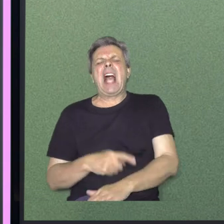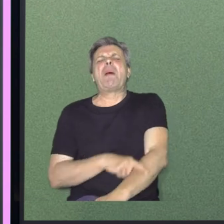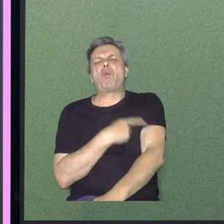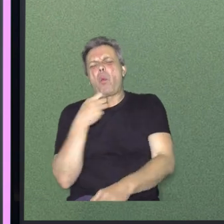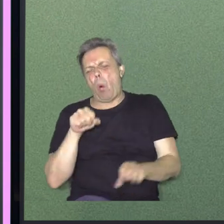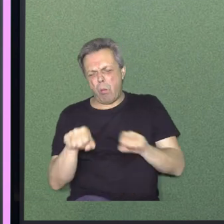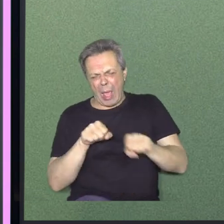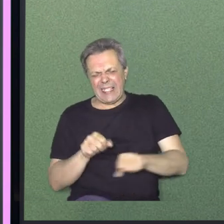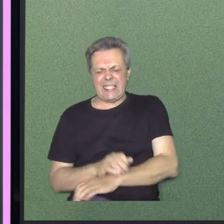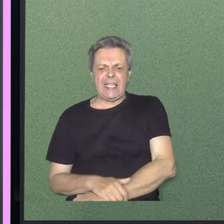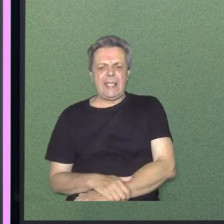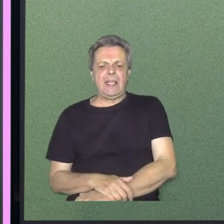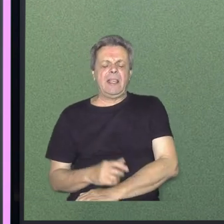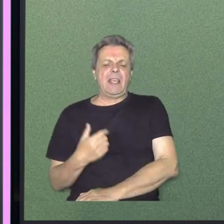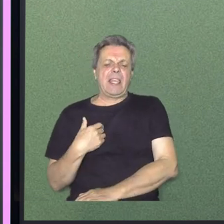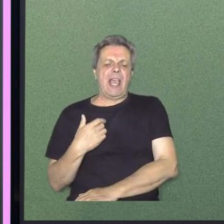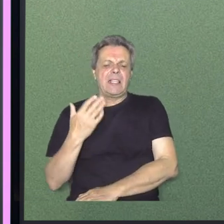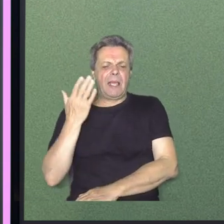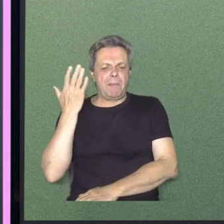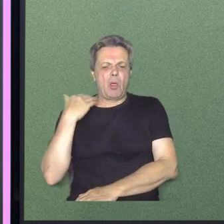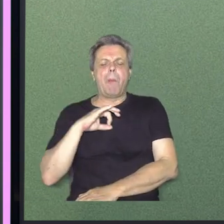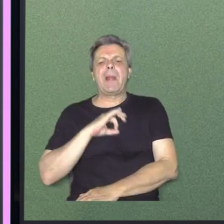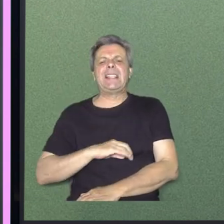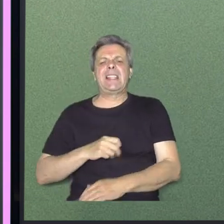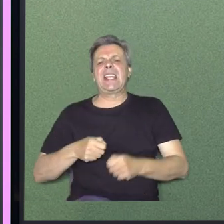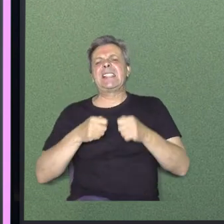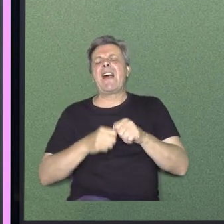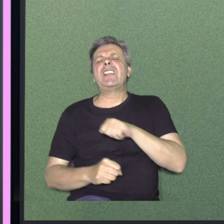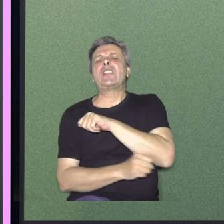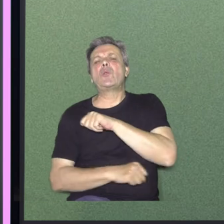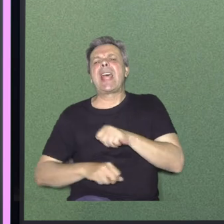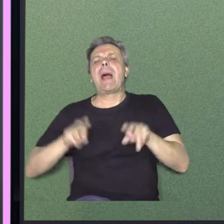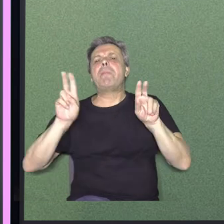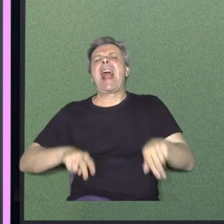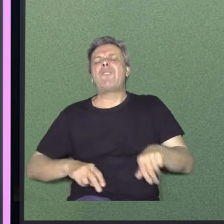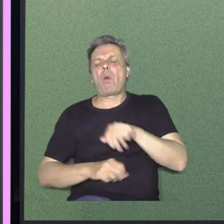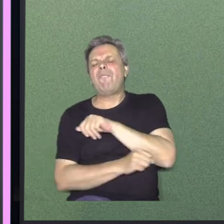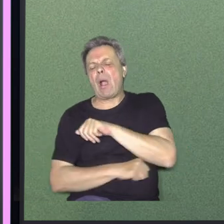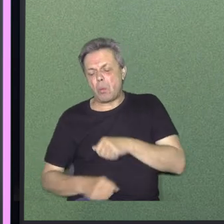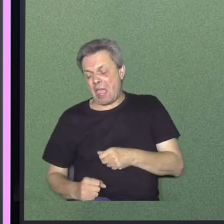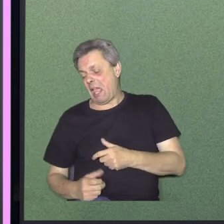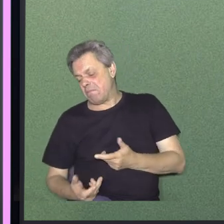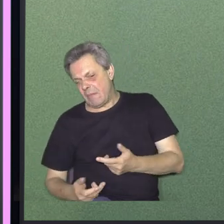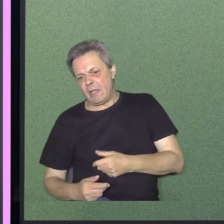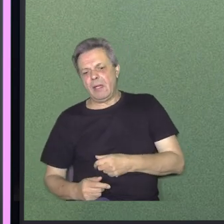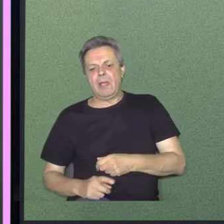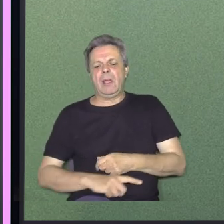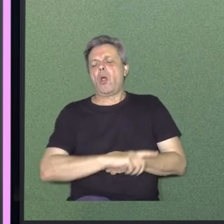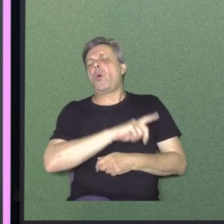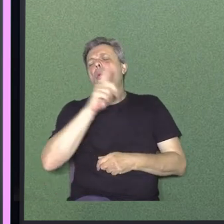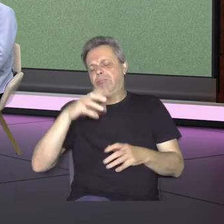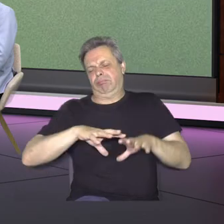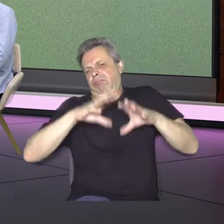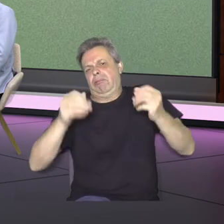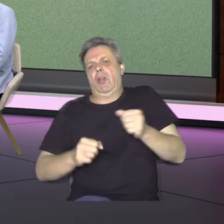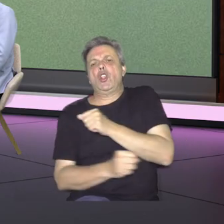dugo u politici. Bio sam predsjednik Saveza studenata Pravnog fakulteta. Dakle, čitav